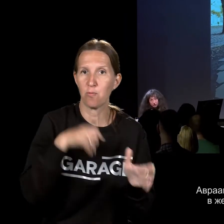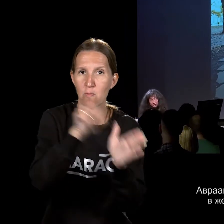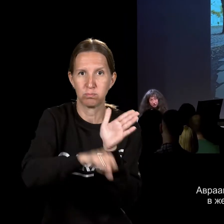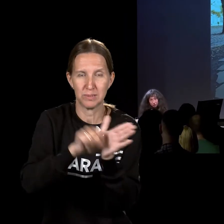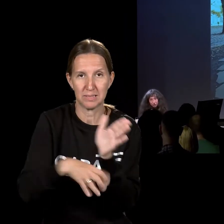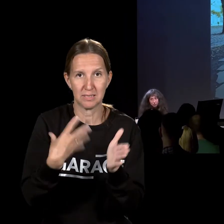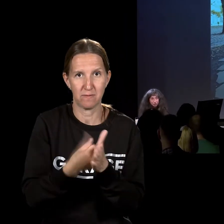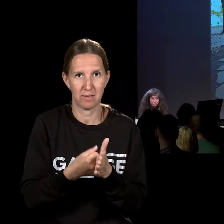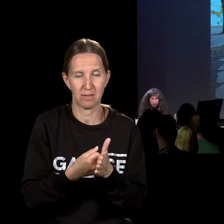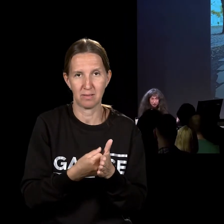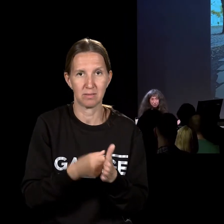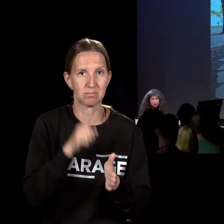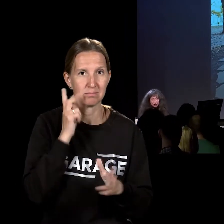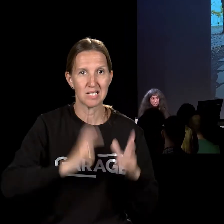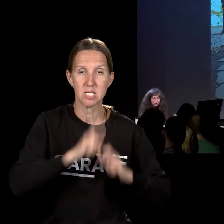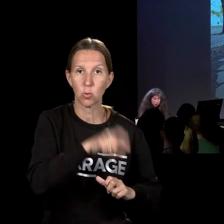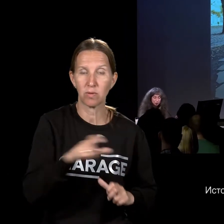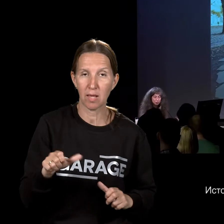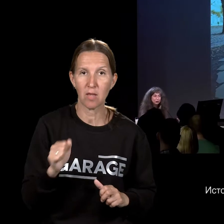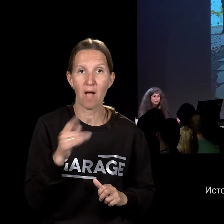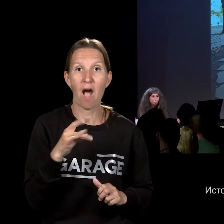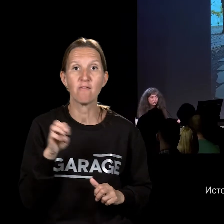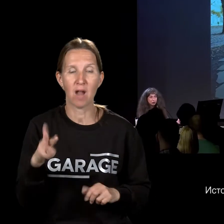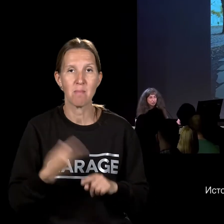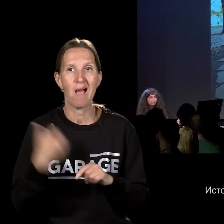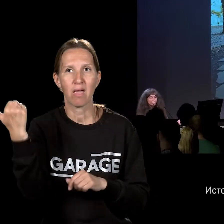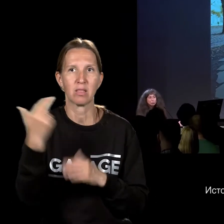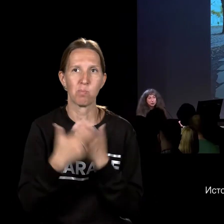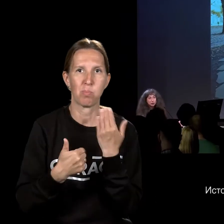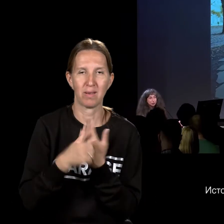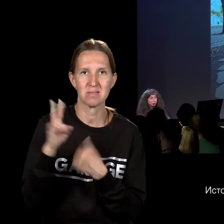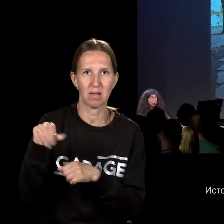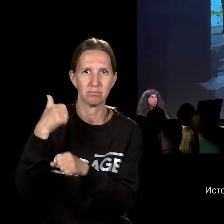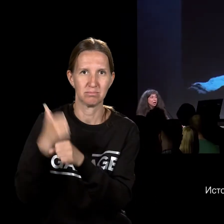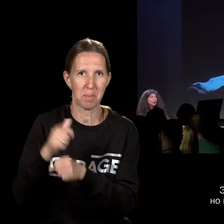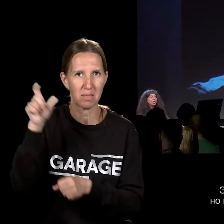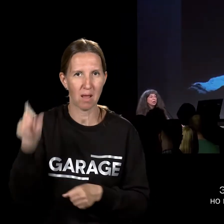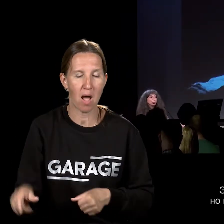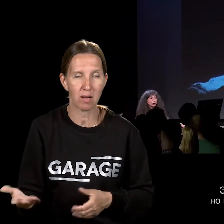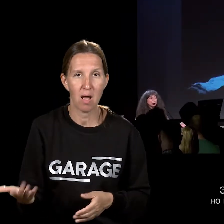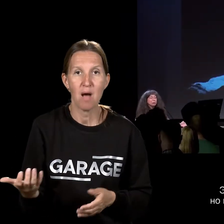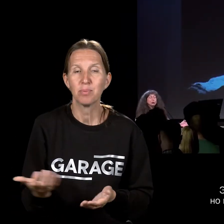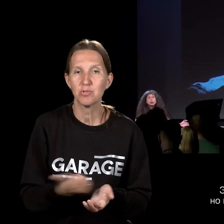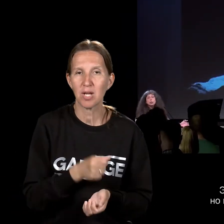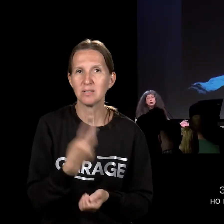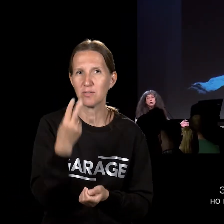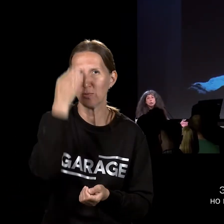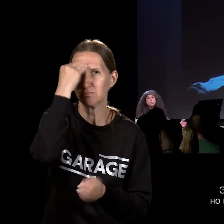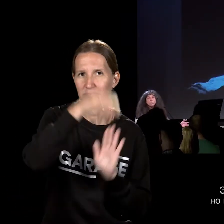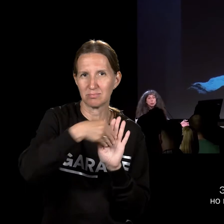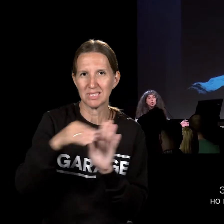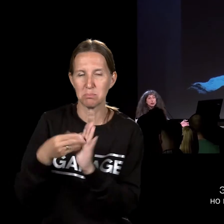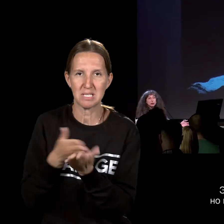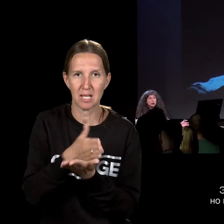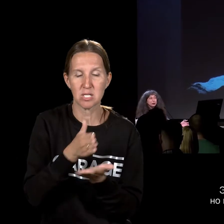своих детей. Но Авраама – это библейский патриарх. То есть это действительно очень странная, двусмысленная история, которая там существует